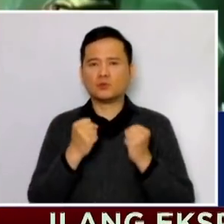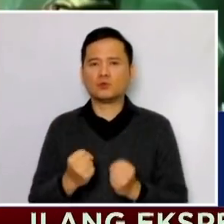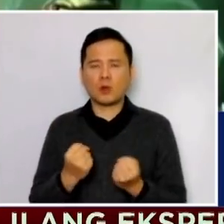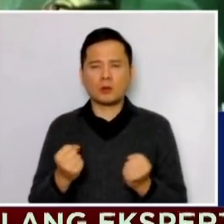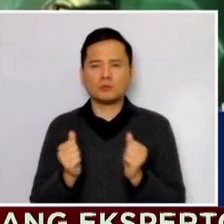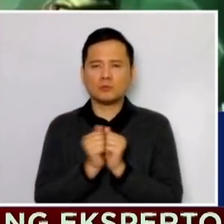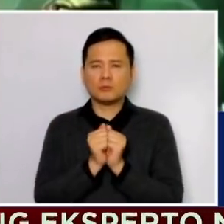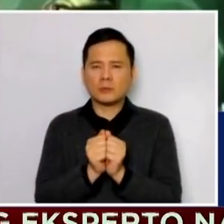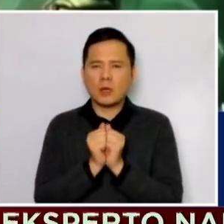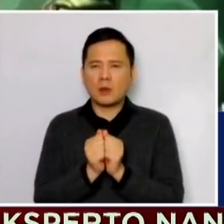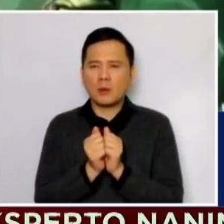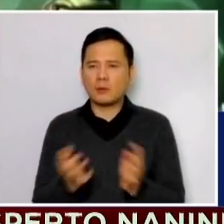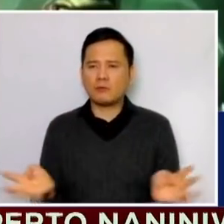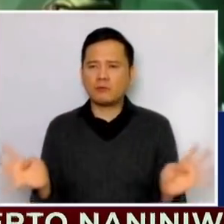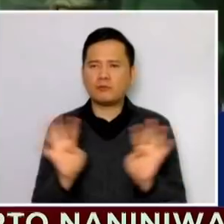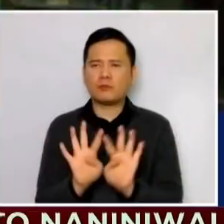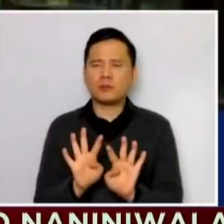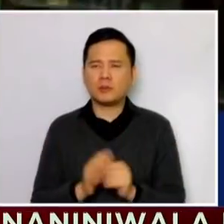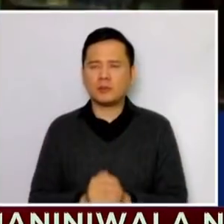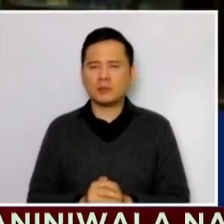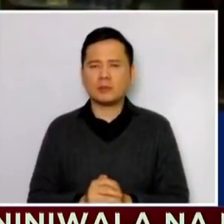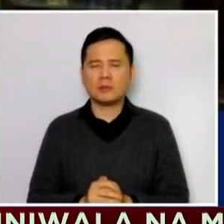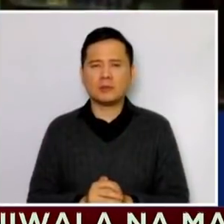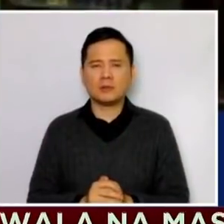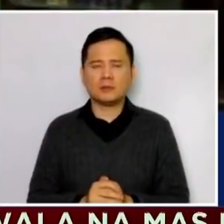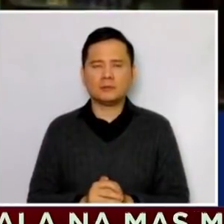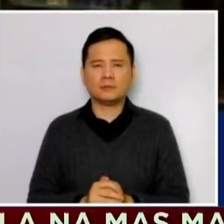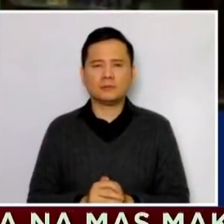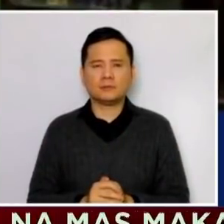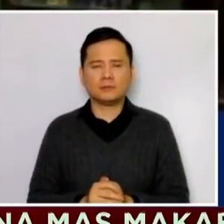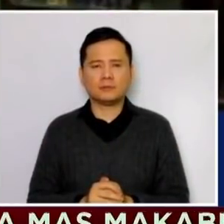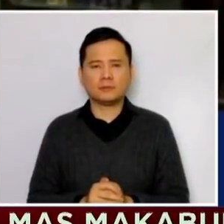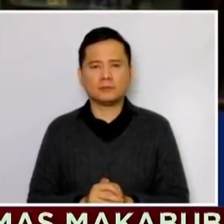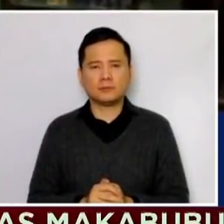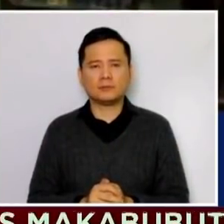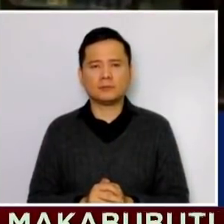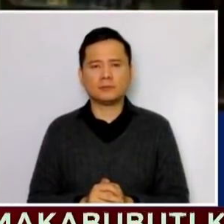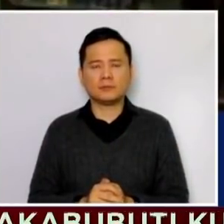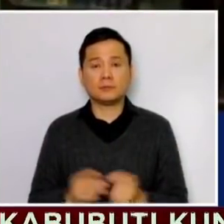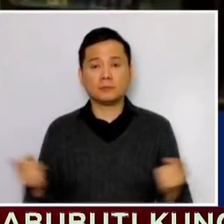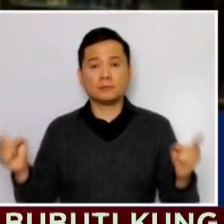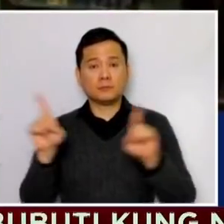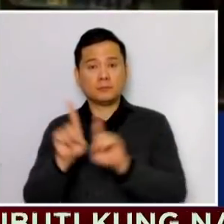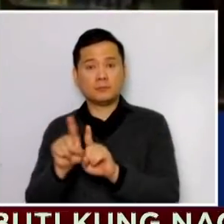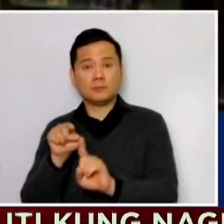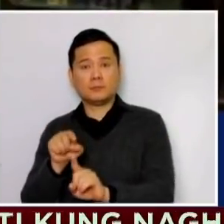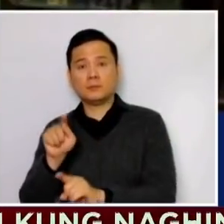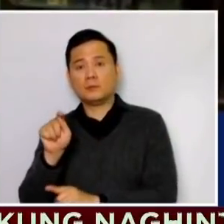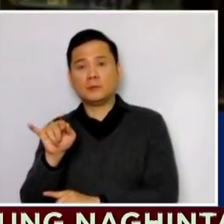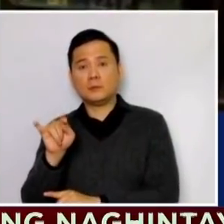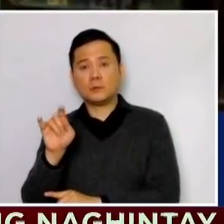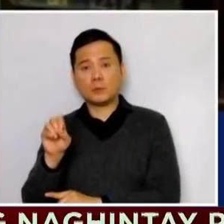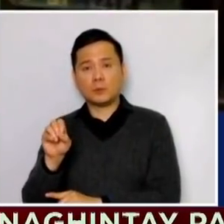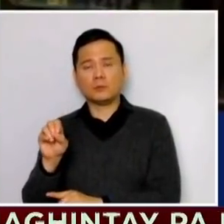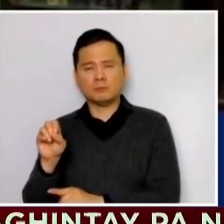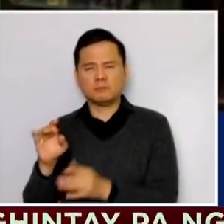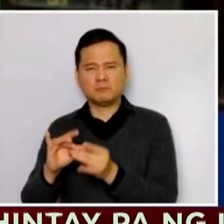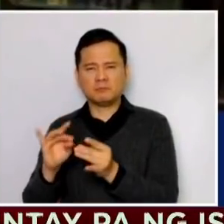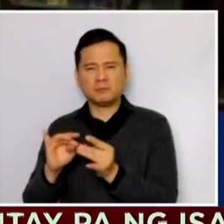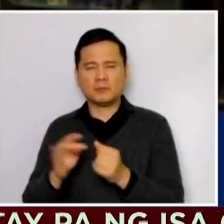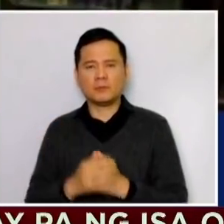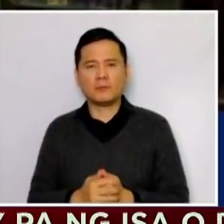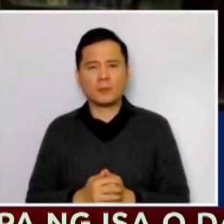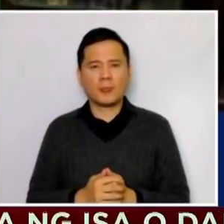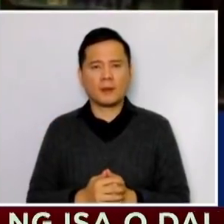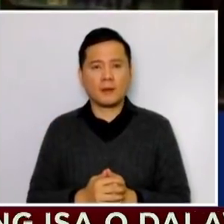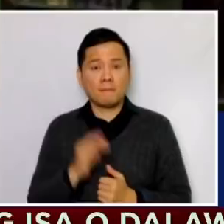evils of their actions. Dasal naman ang running mate ni Lacson na si Senate President Tito Soto, hindi mawala ng pag-asa ang